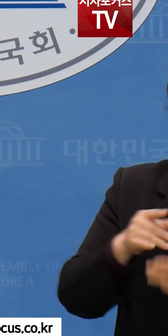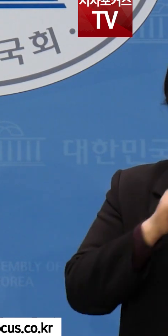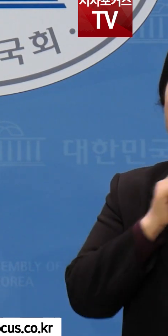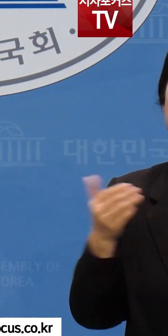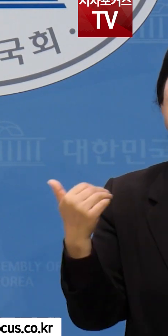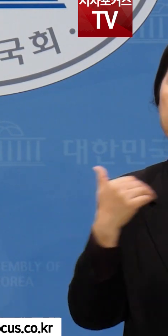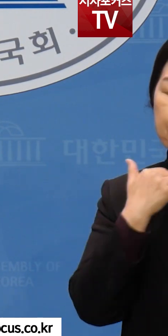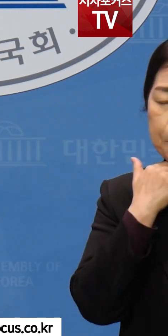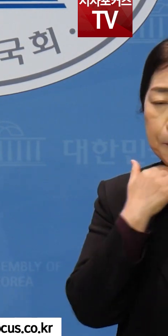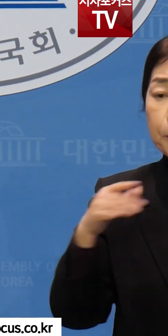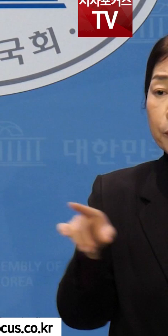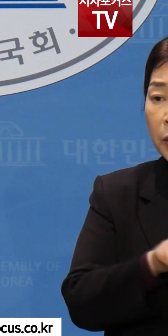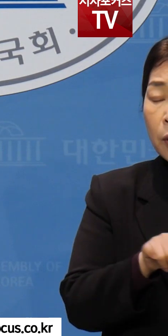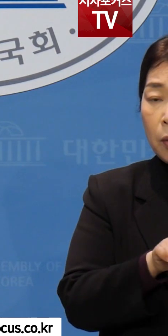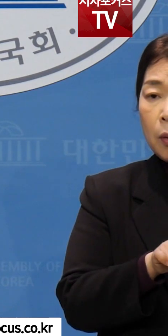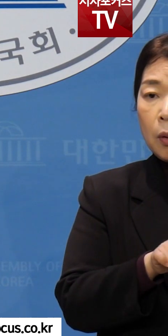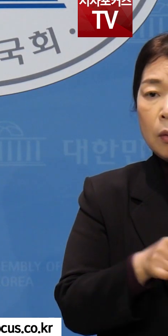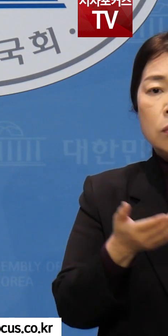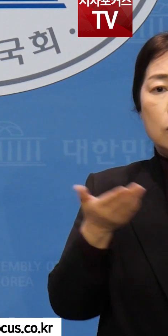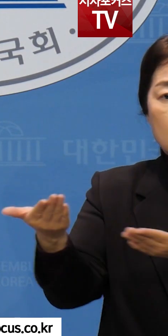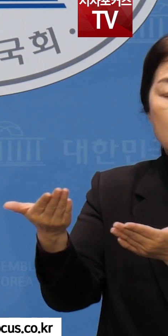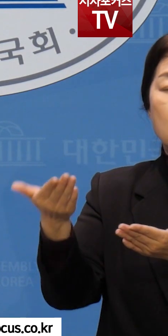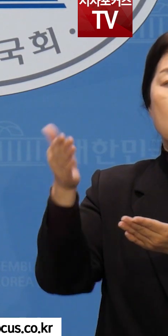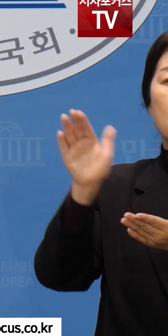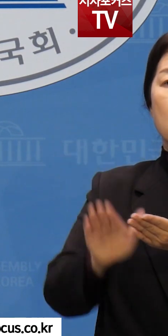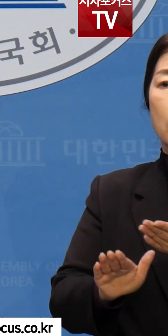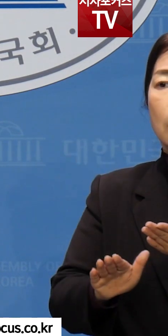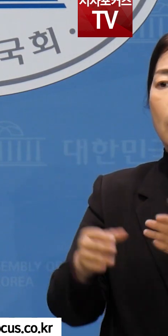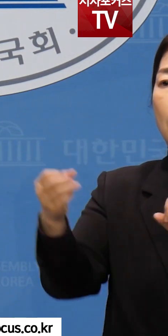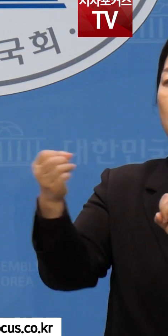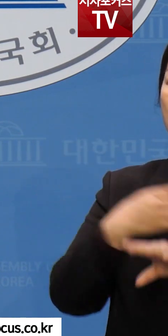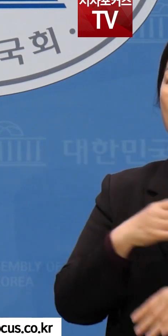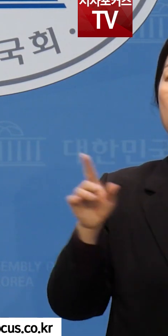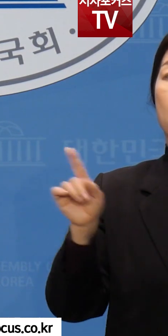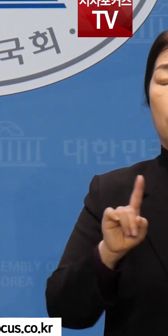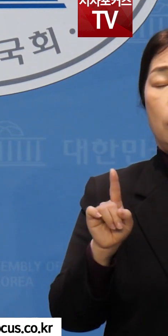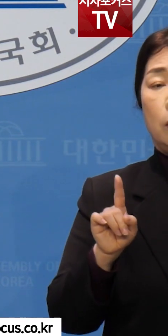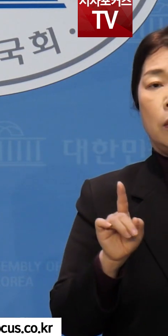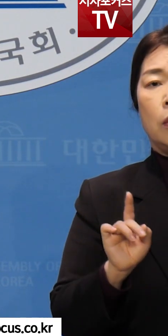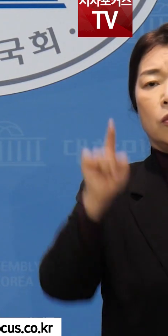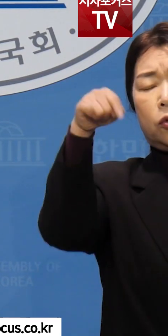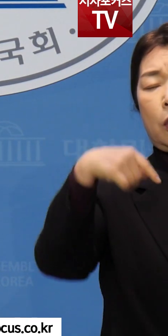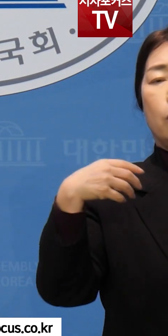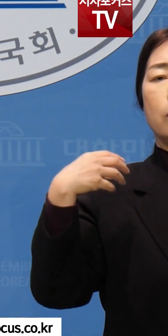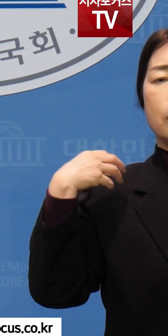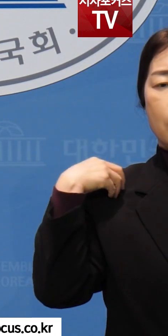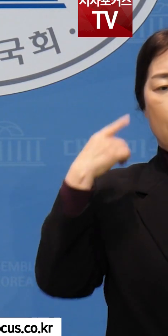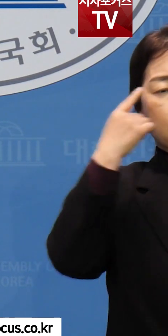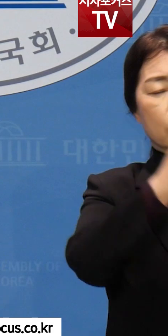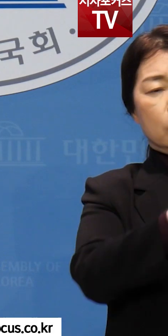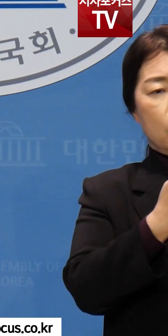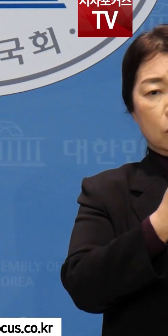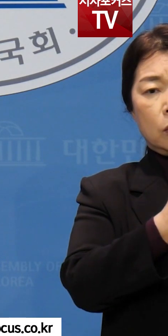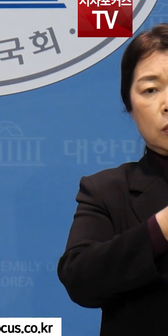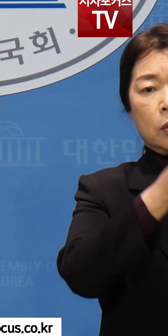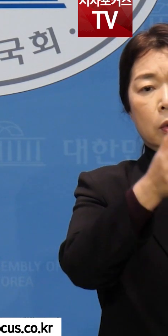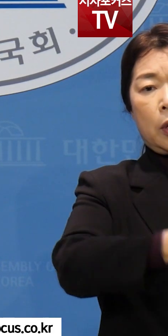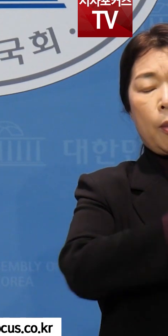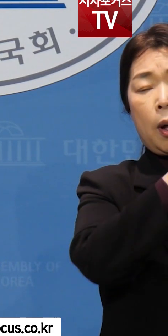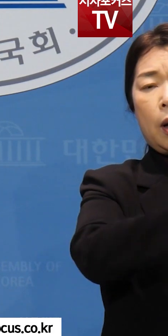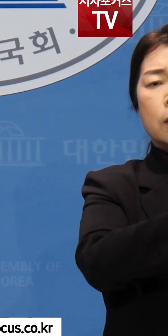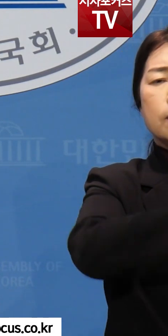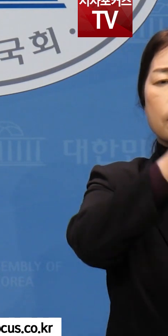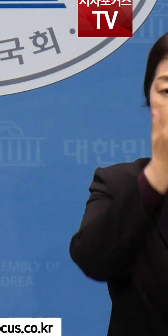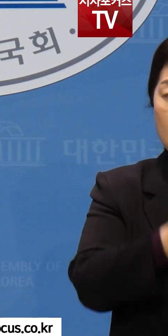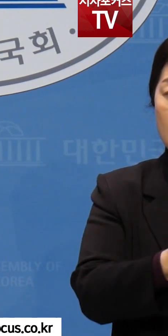조승래 위원장 선출도 수용했지만은 돌아오는 것은 우주항공청에서 연구개발 자체를 하지 말라는 말도 안